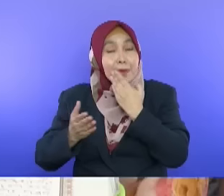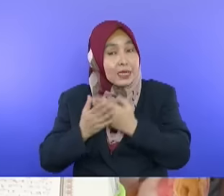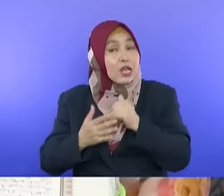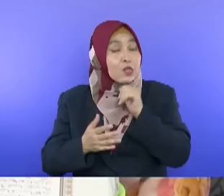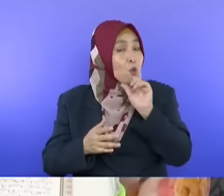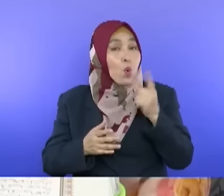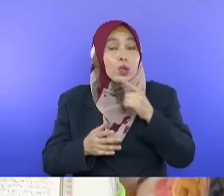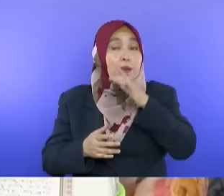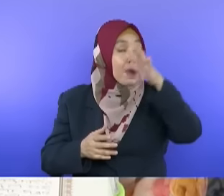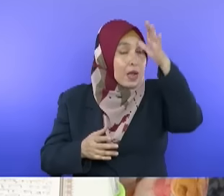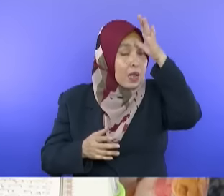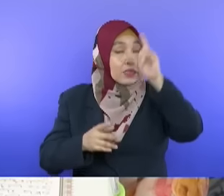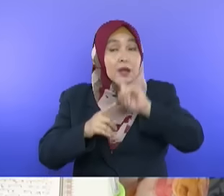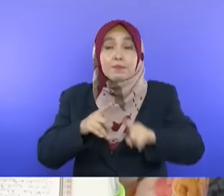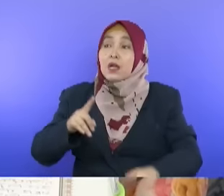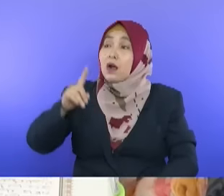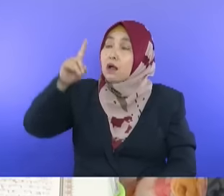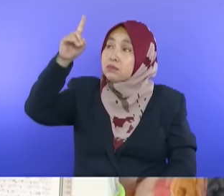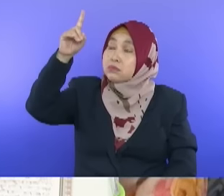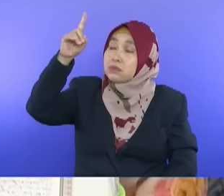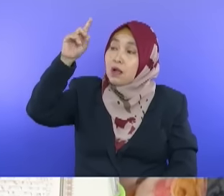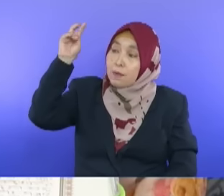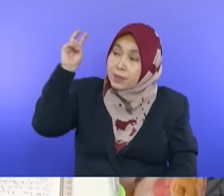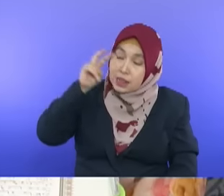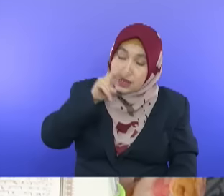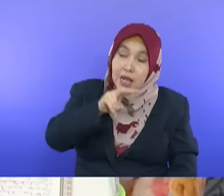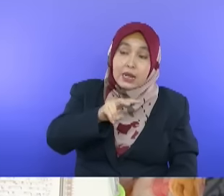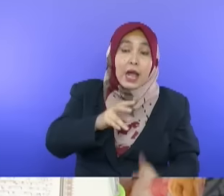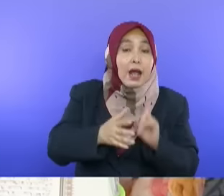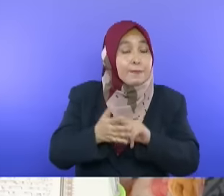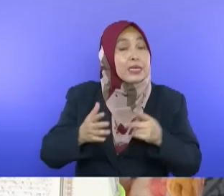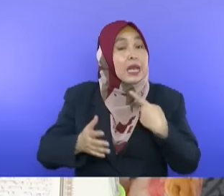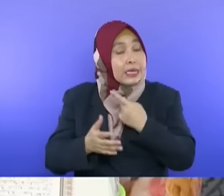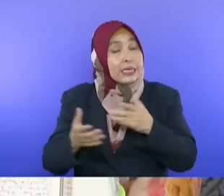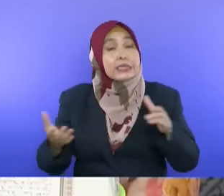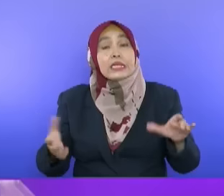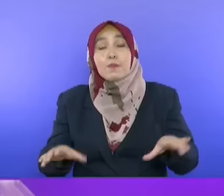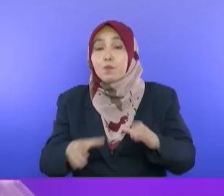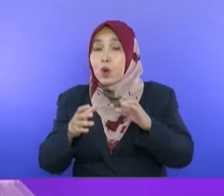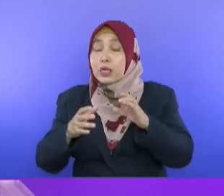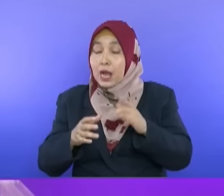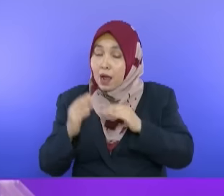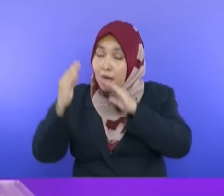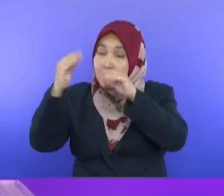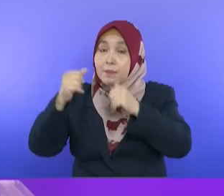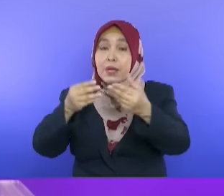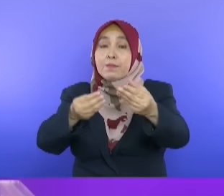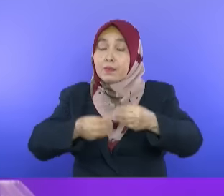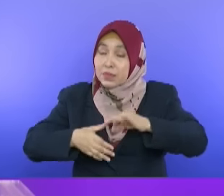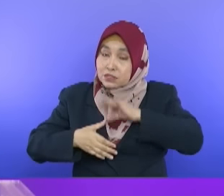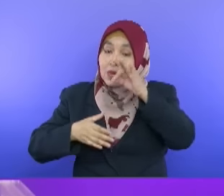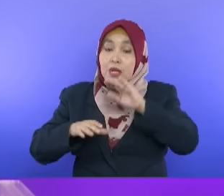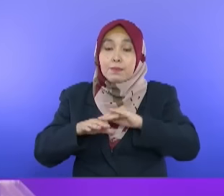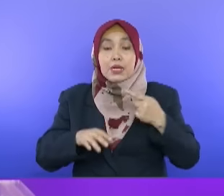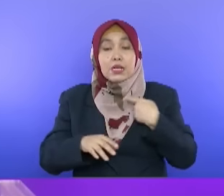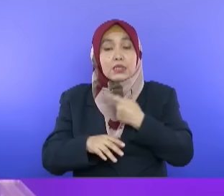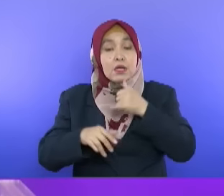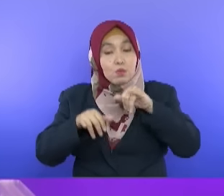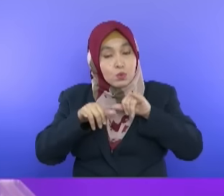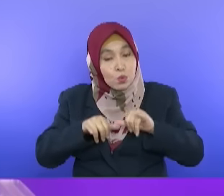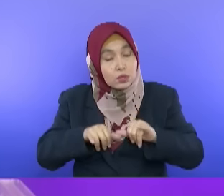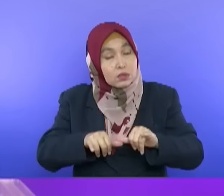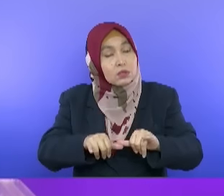bukan sekadar ayah tetapi Allah lihat kepada apa yang kita buat moga-moga Iya yang memberi semangat kepada kita untuk terus